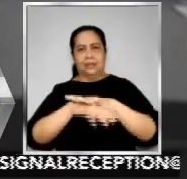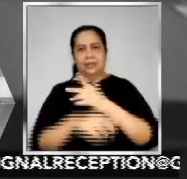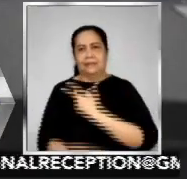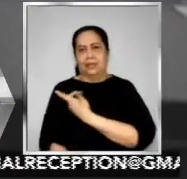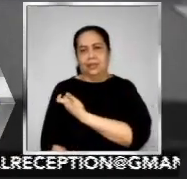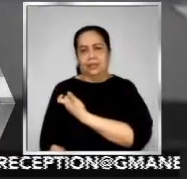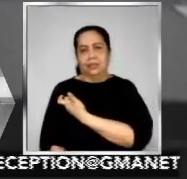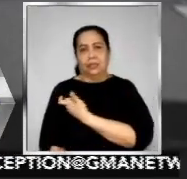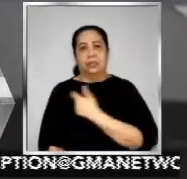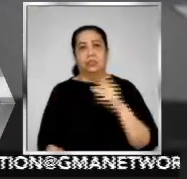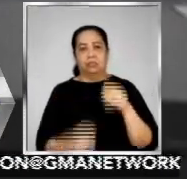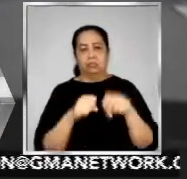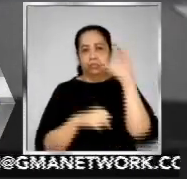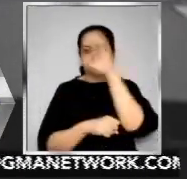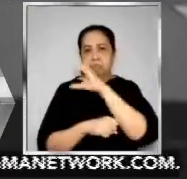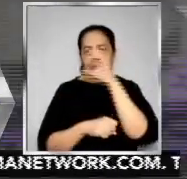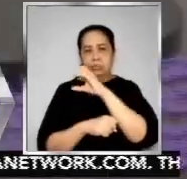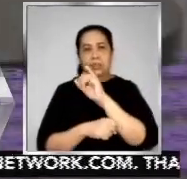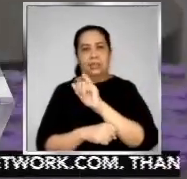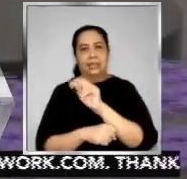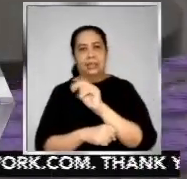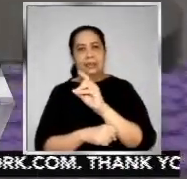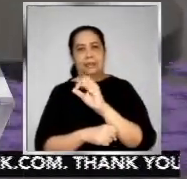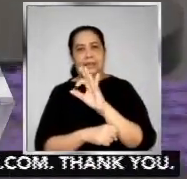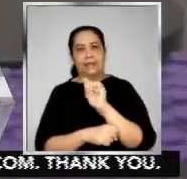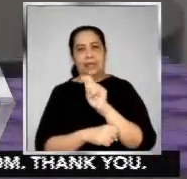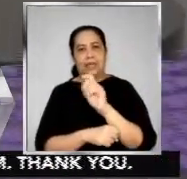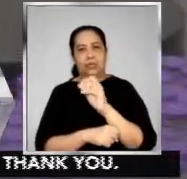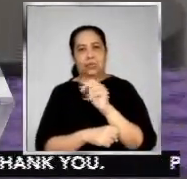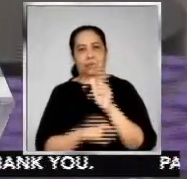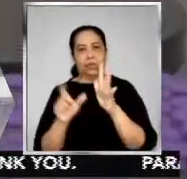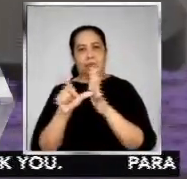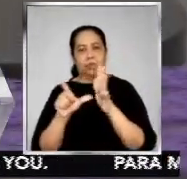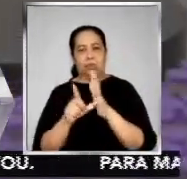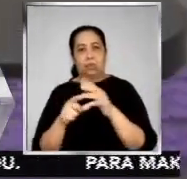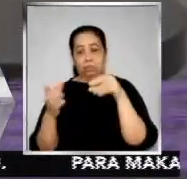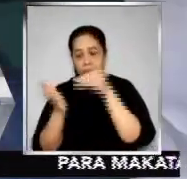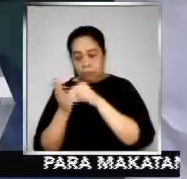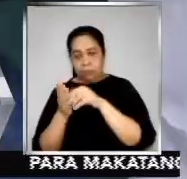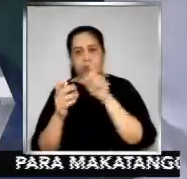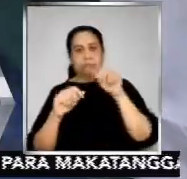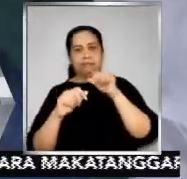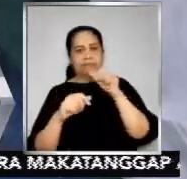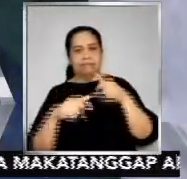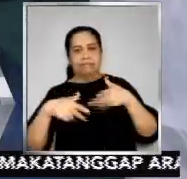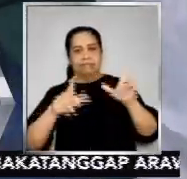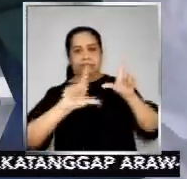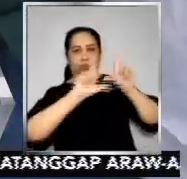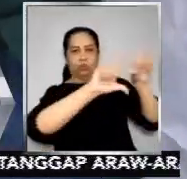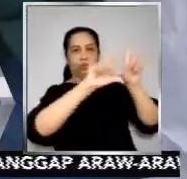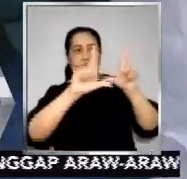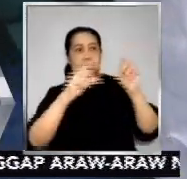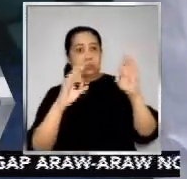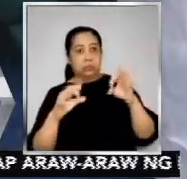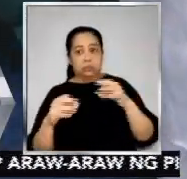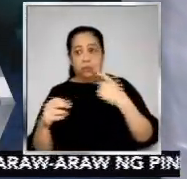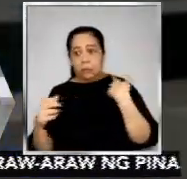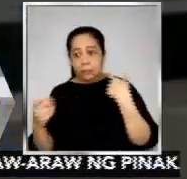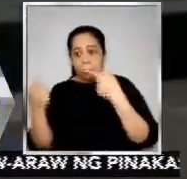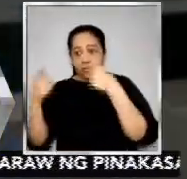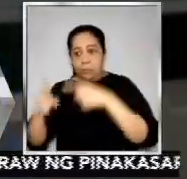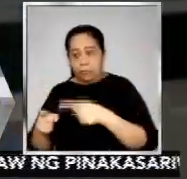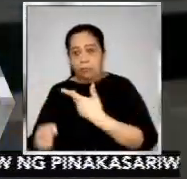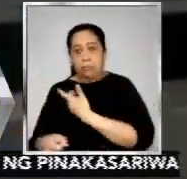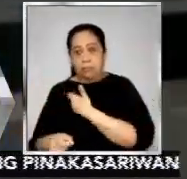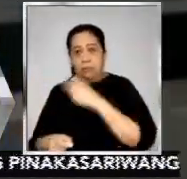na indemnification law, nakasaad na hindi maaaring kasuhan ang mga vaccine manufacturers kung may magkaka-side effects sa bakuna nila.